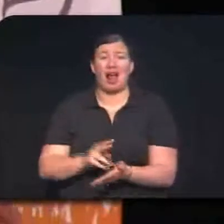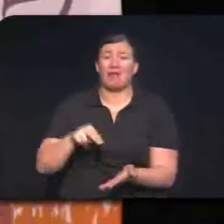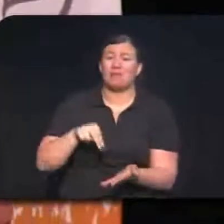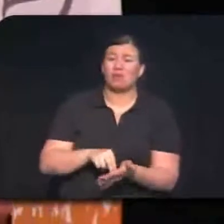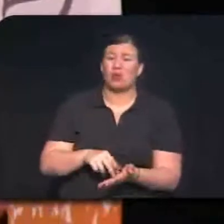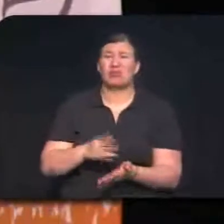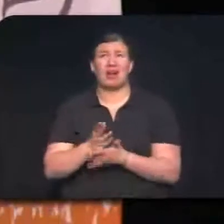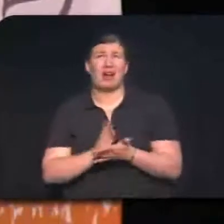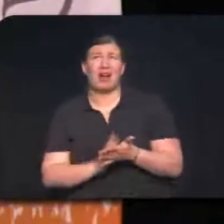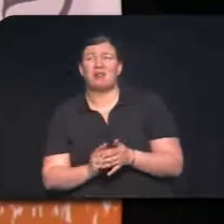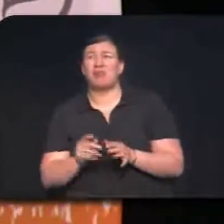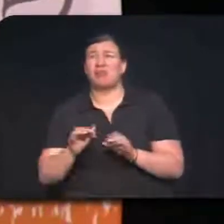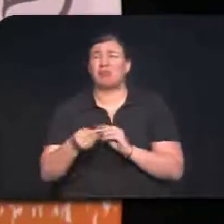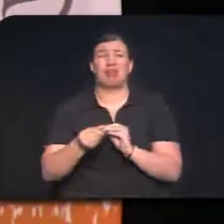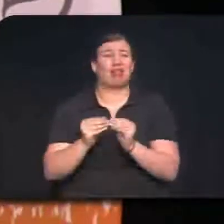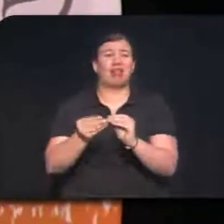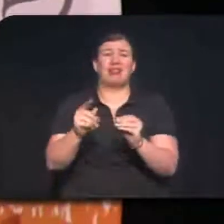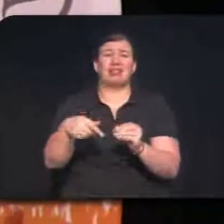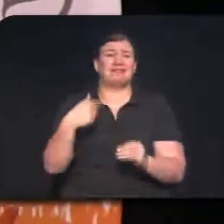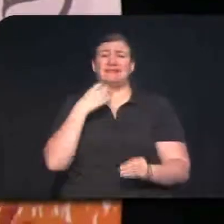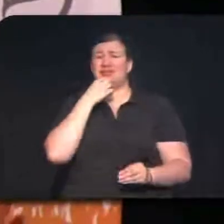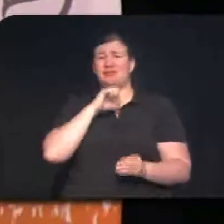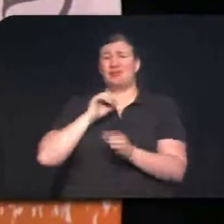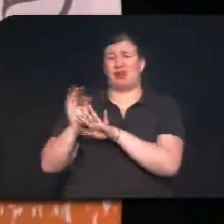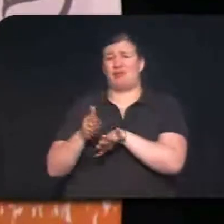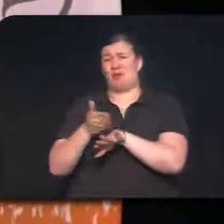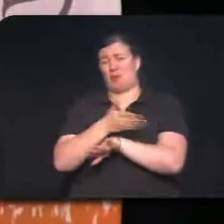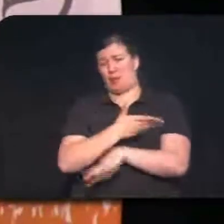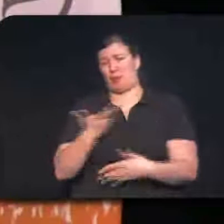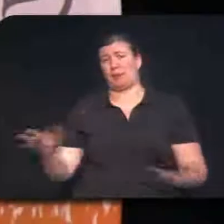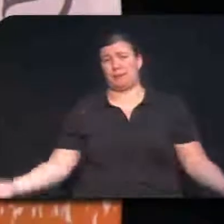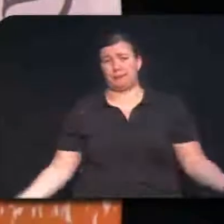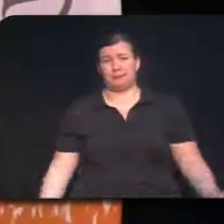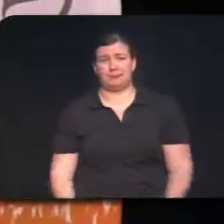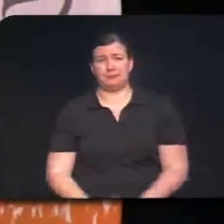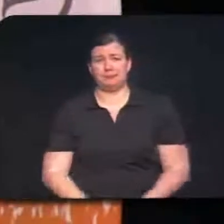den ganzen Weg mit schleppen müssen ich habe schon gesagt